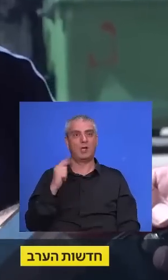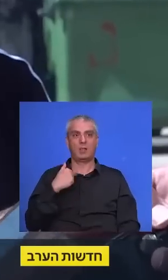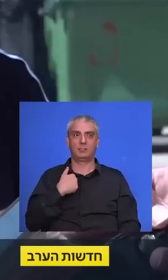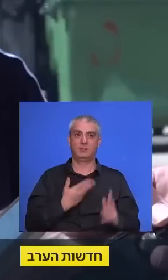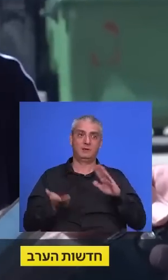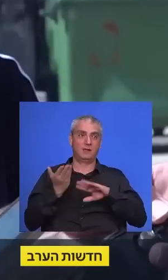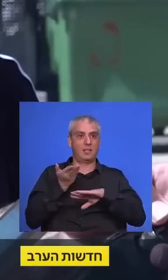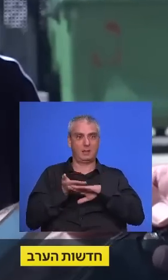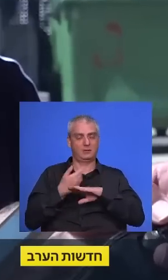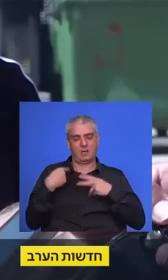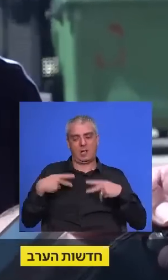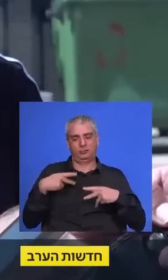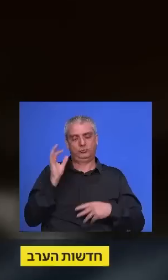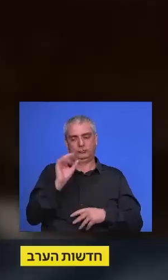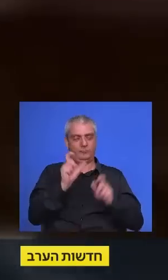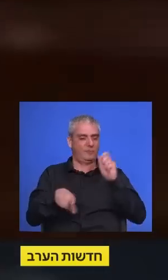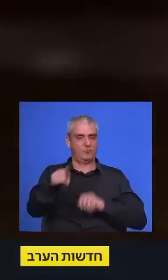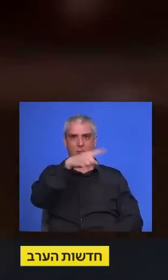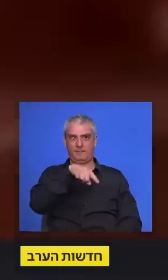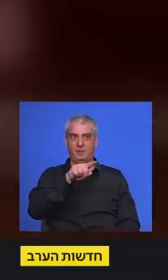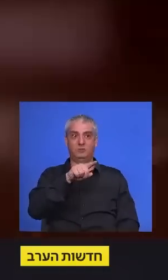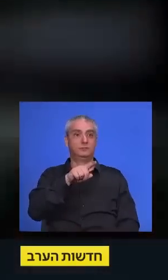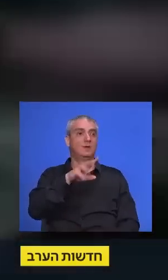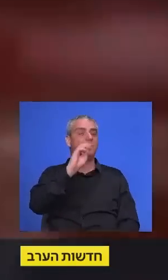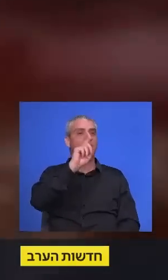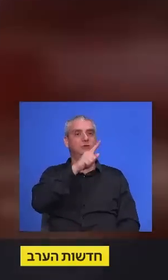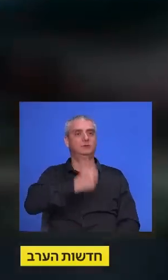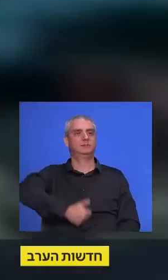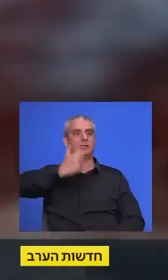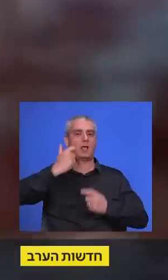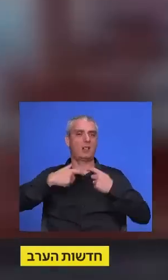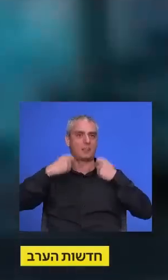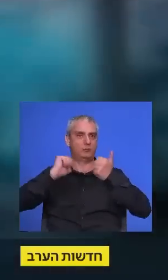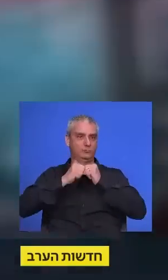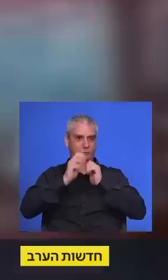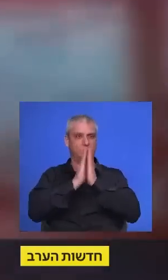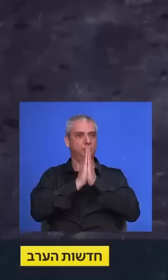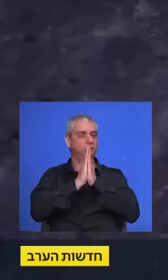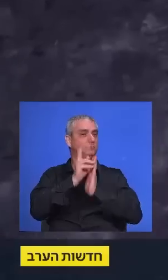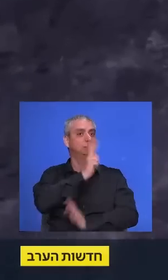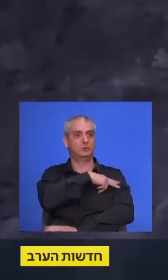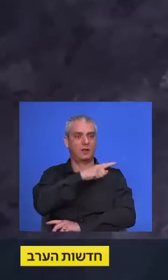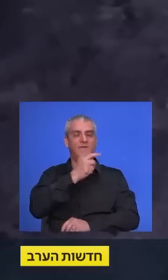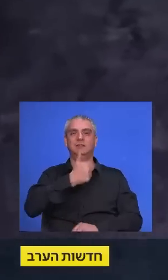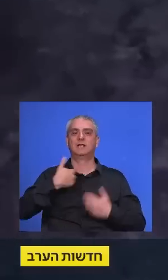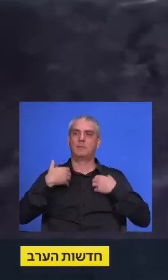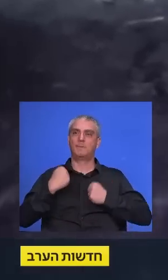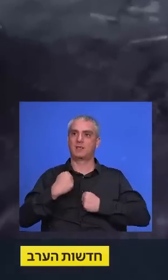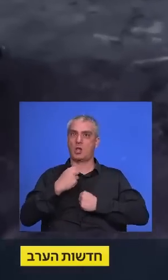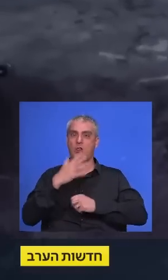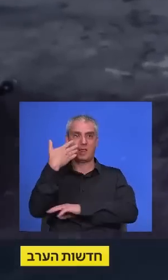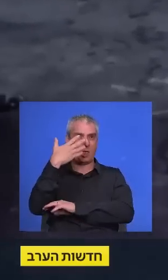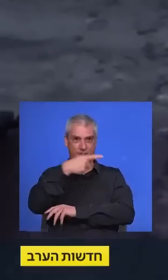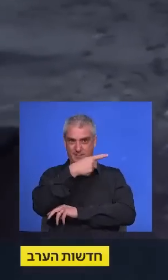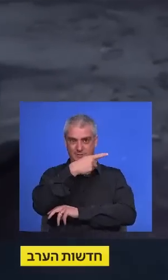את החשש מפגיעה בחיי אדם. מיקי זוהר, שר התרבות והספורט, קרא לראשי המשטרה ולשר לביטחון לאומי לתגבר את